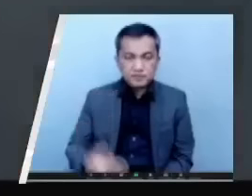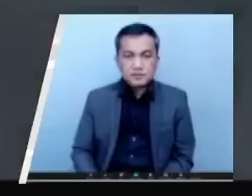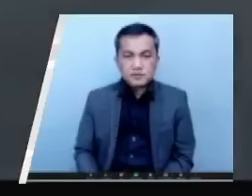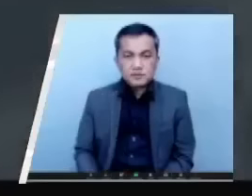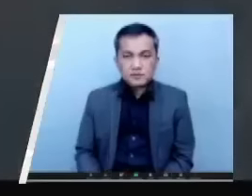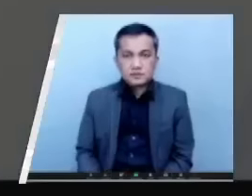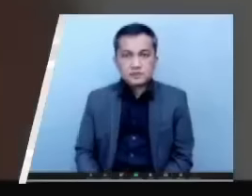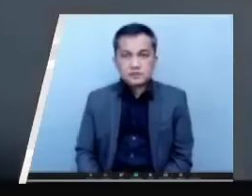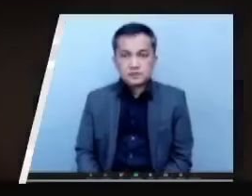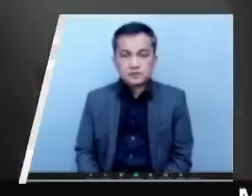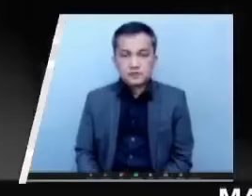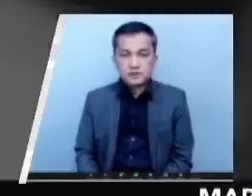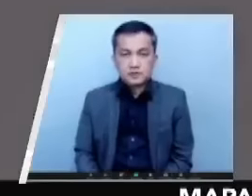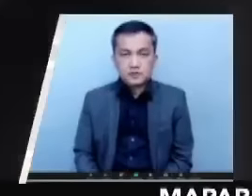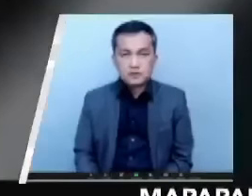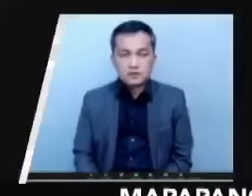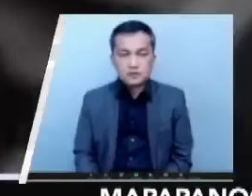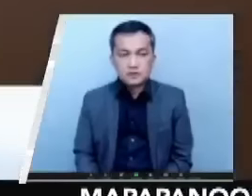Ano problema mo, boss?